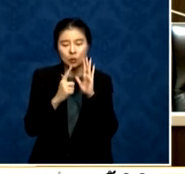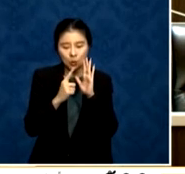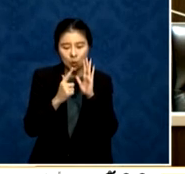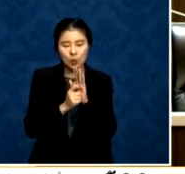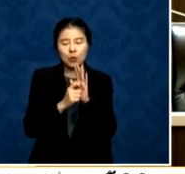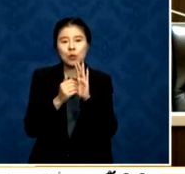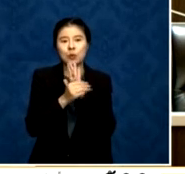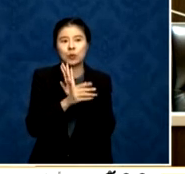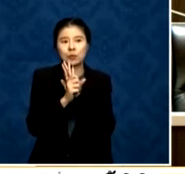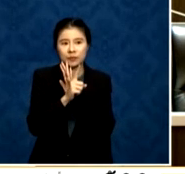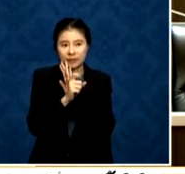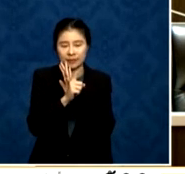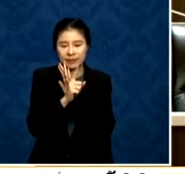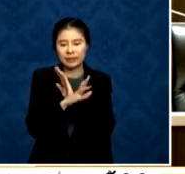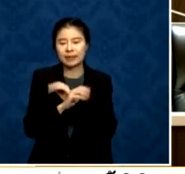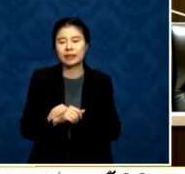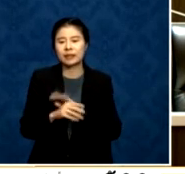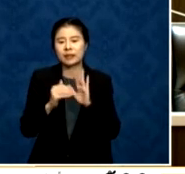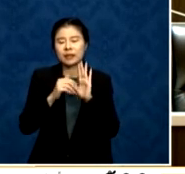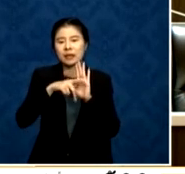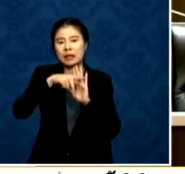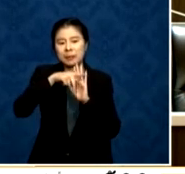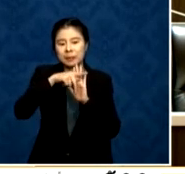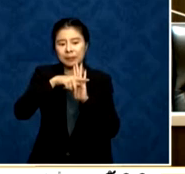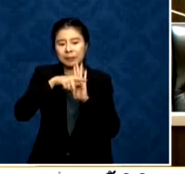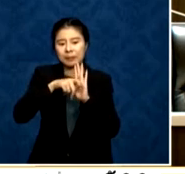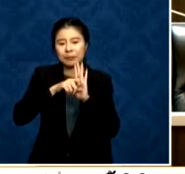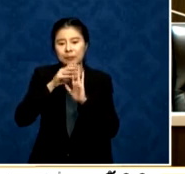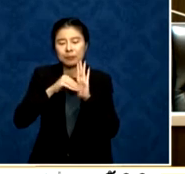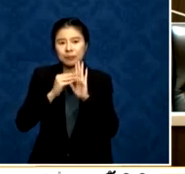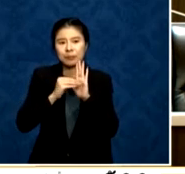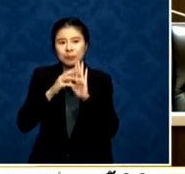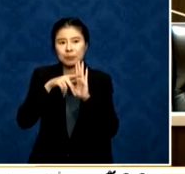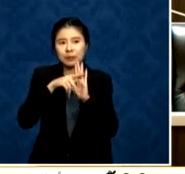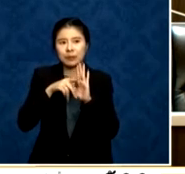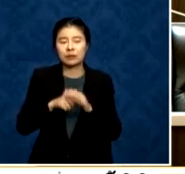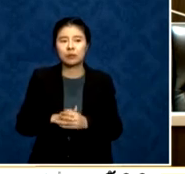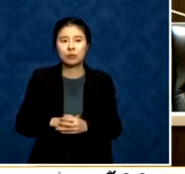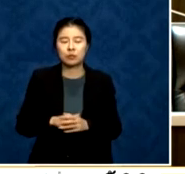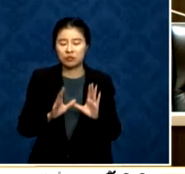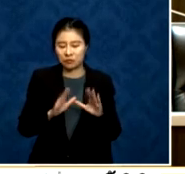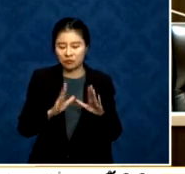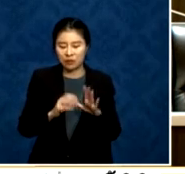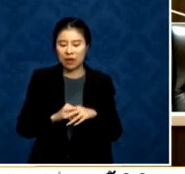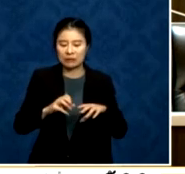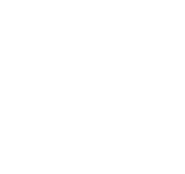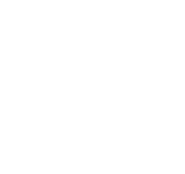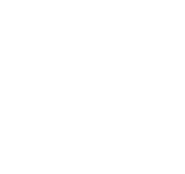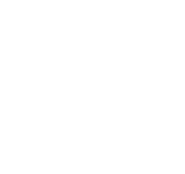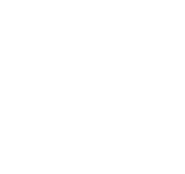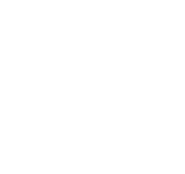พิศทนโรคและอีกกนอื่อมากมาที่เขาไปล้เรียนในกรรธิการบรรัการน้ครั ขบคุณครั